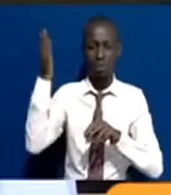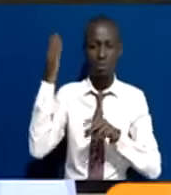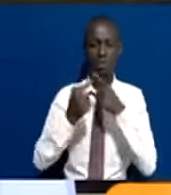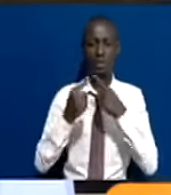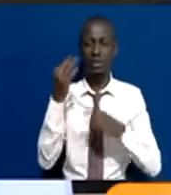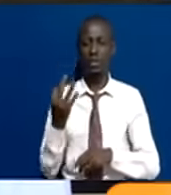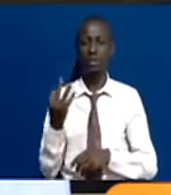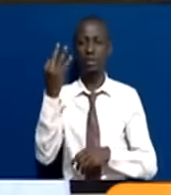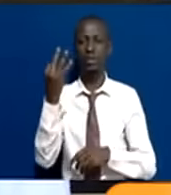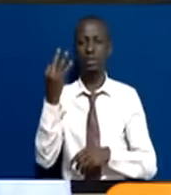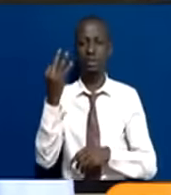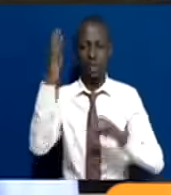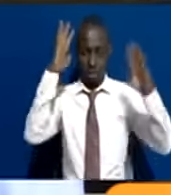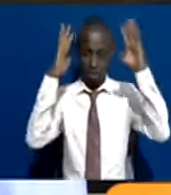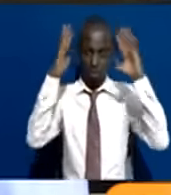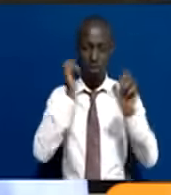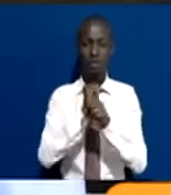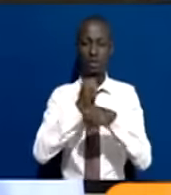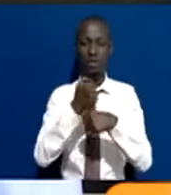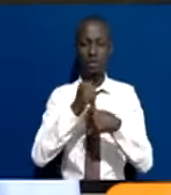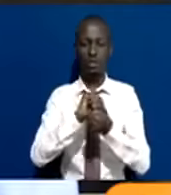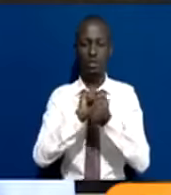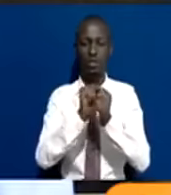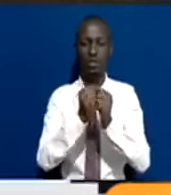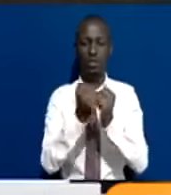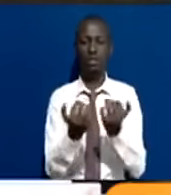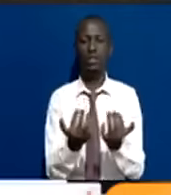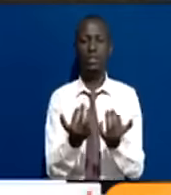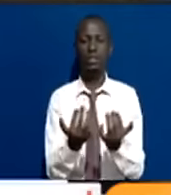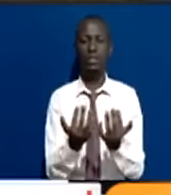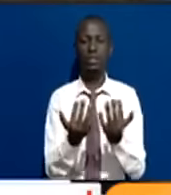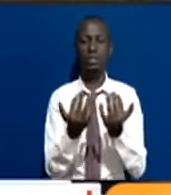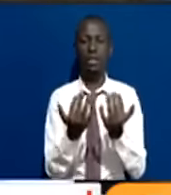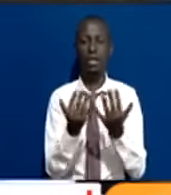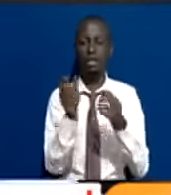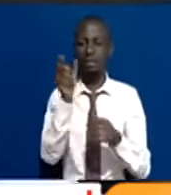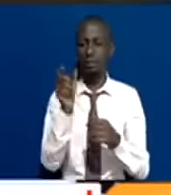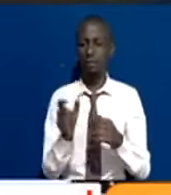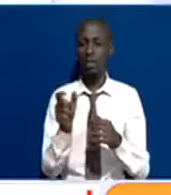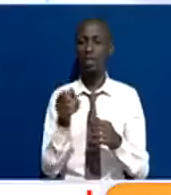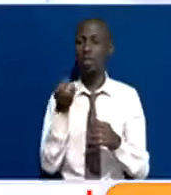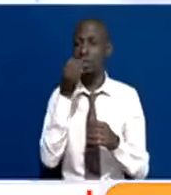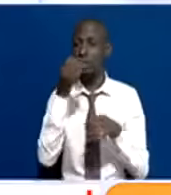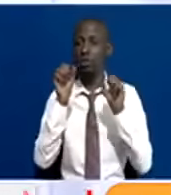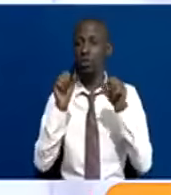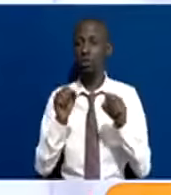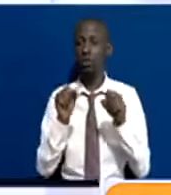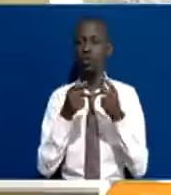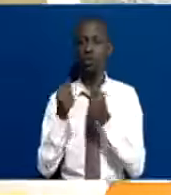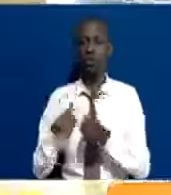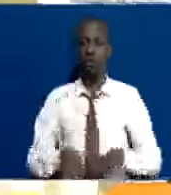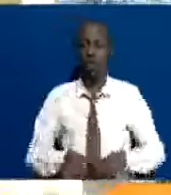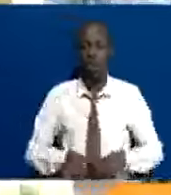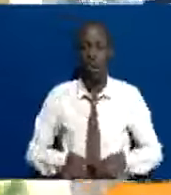tunabadilisha nyasi iwe chakula cha mwanadamu ili tumalize njaa. Wandia na wanafunzi